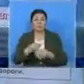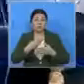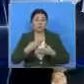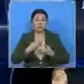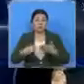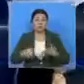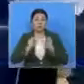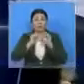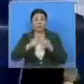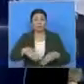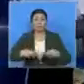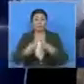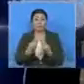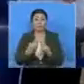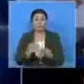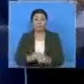береді.